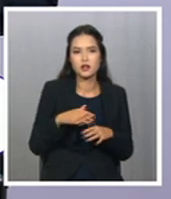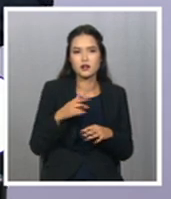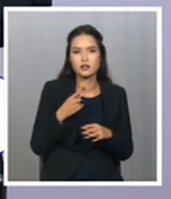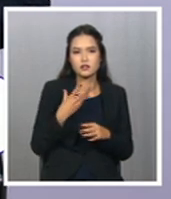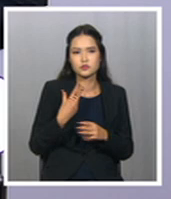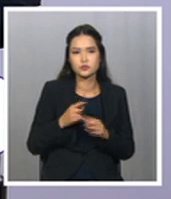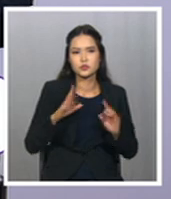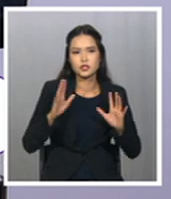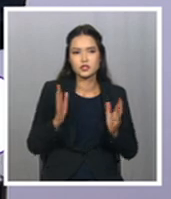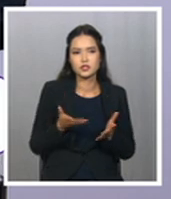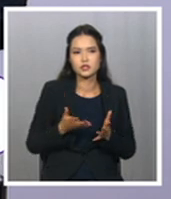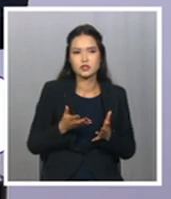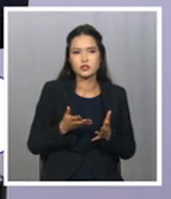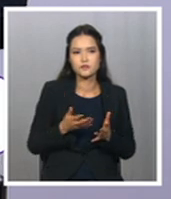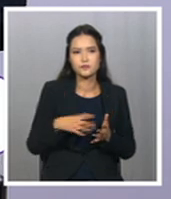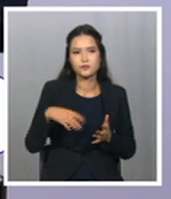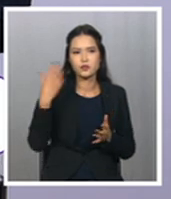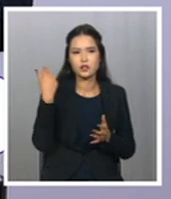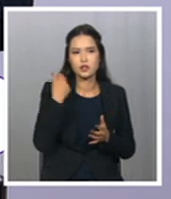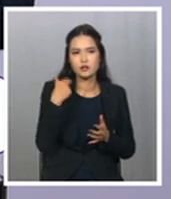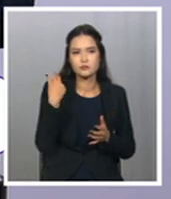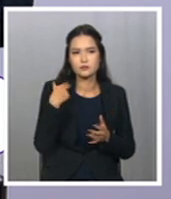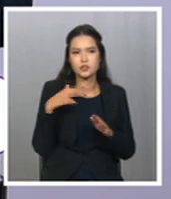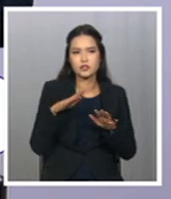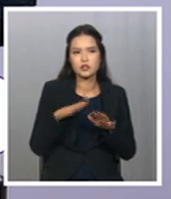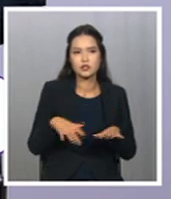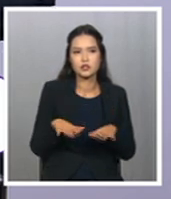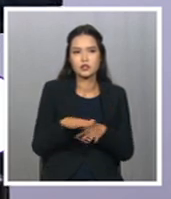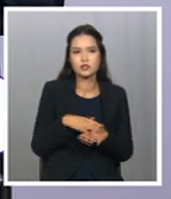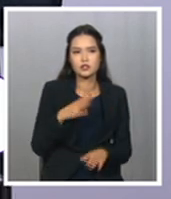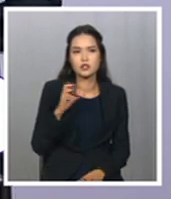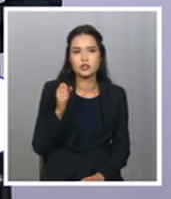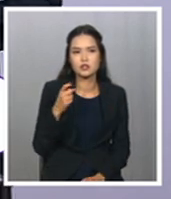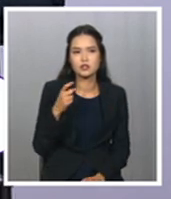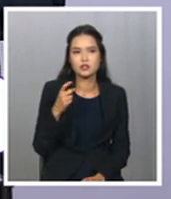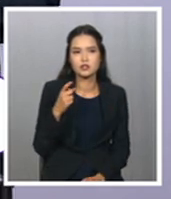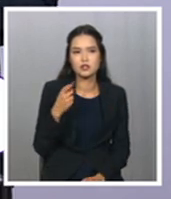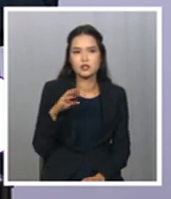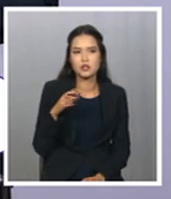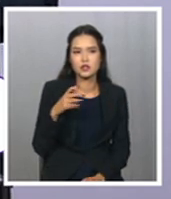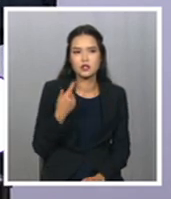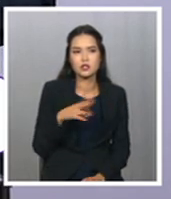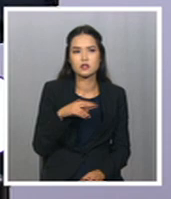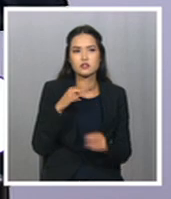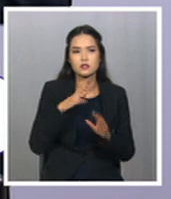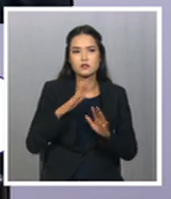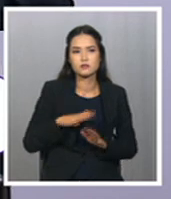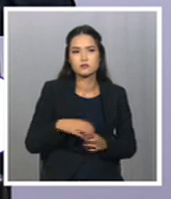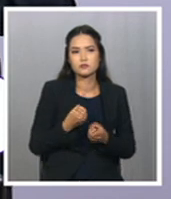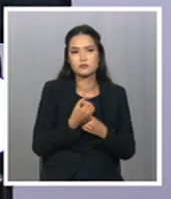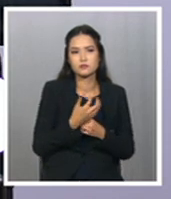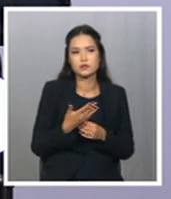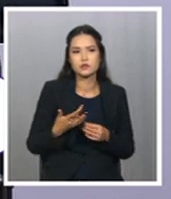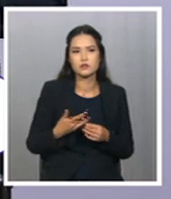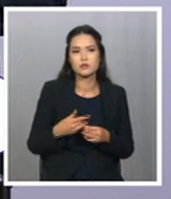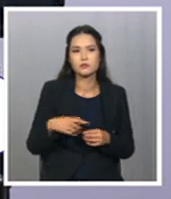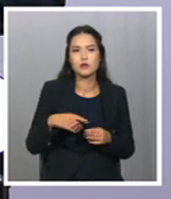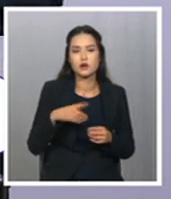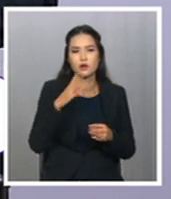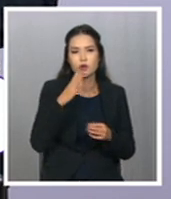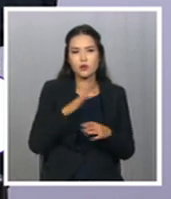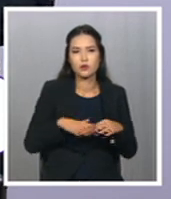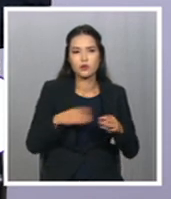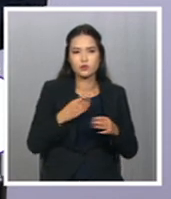кезде ол Америка Құрама Штаттарындағы ірі саяси қайраткерлермен бірлесе отырып, оған қол жеткізу